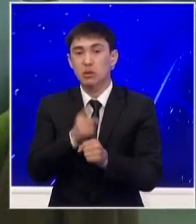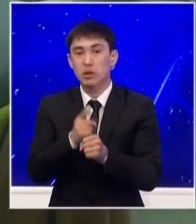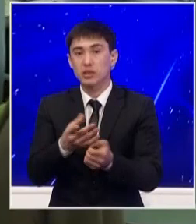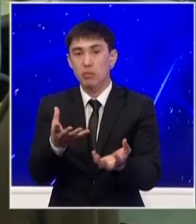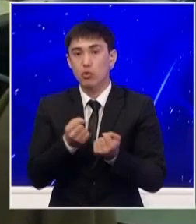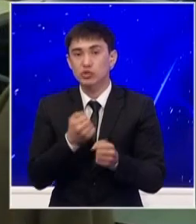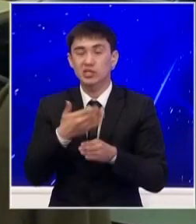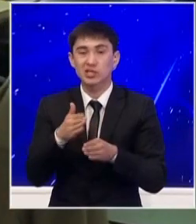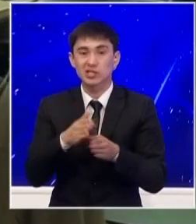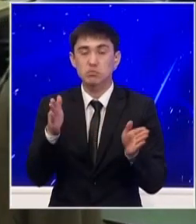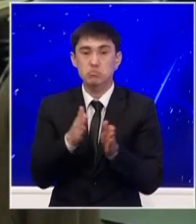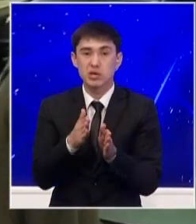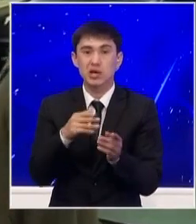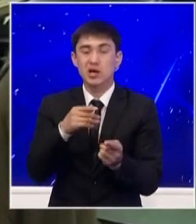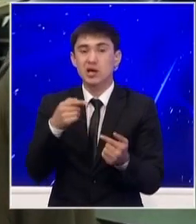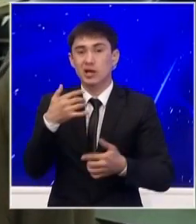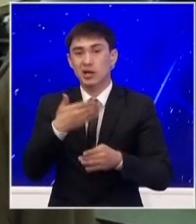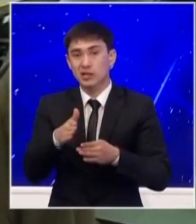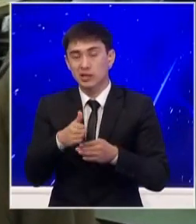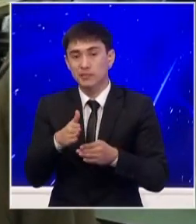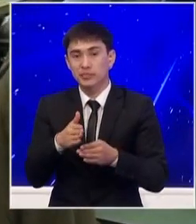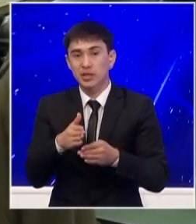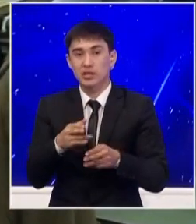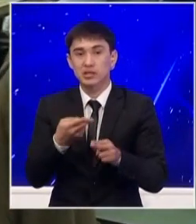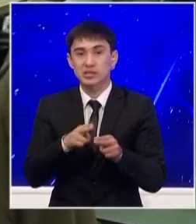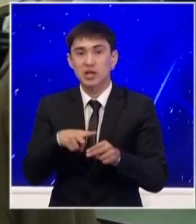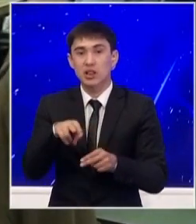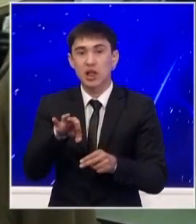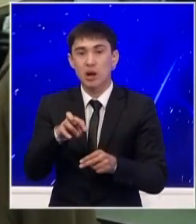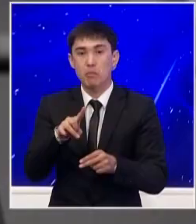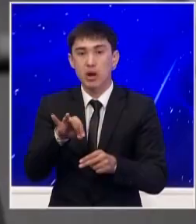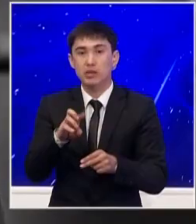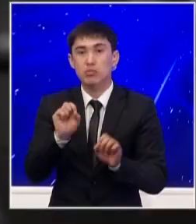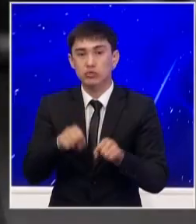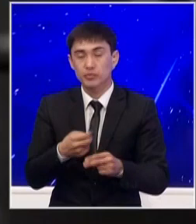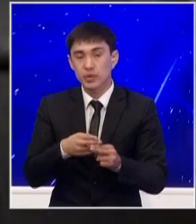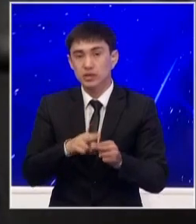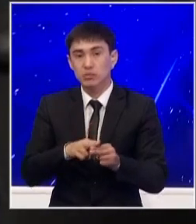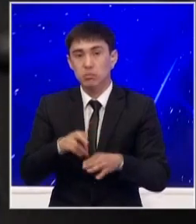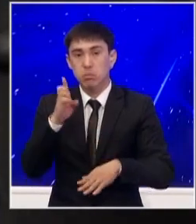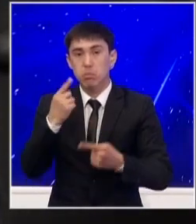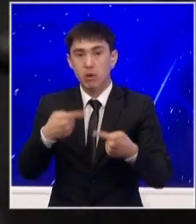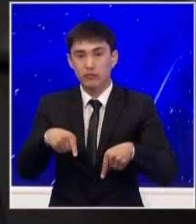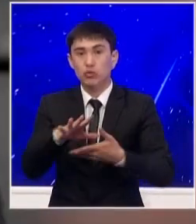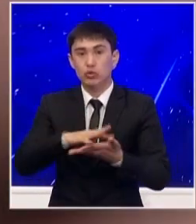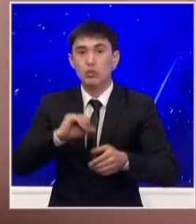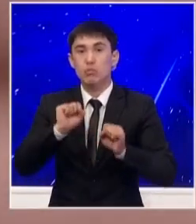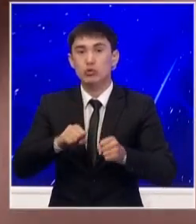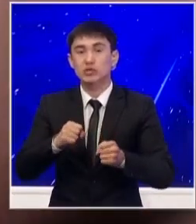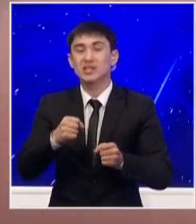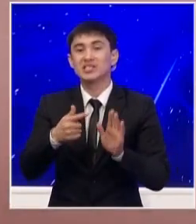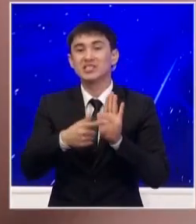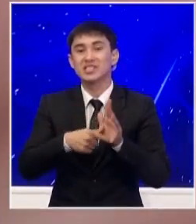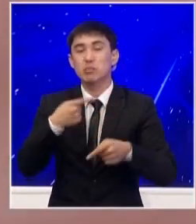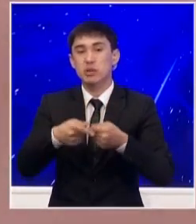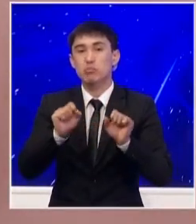получение займов и микрокредитов. Исключением являются лишь займы в ломбарде. Повторное банкротство возможно только через 7 лет. Кроме того,